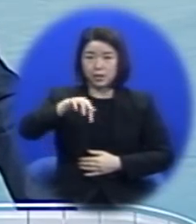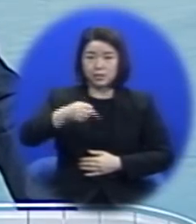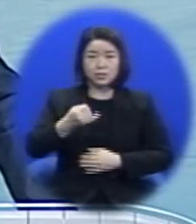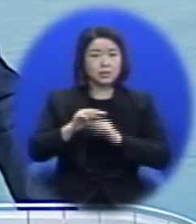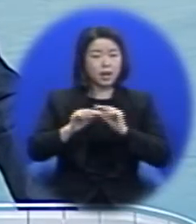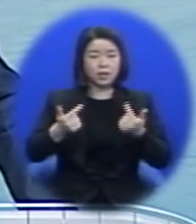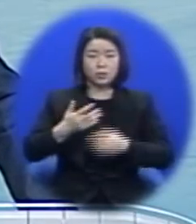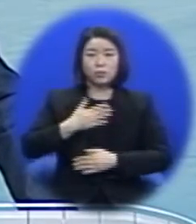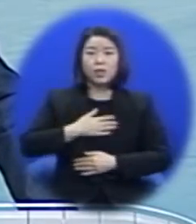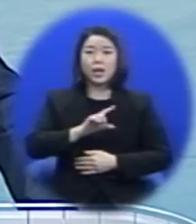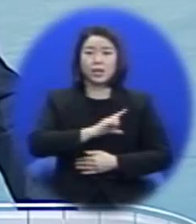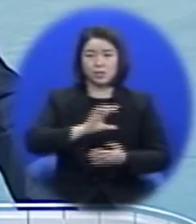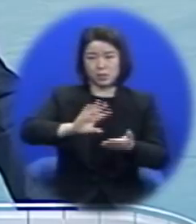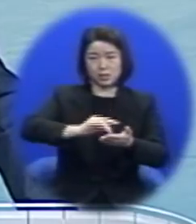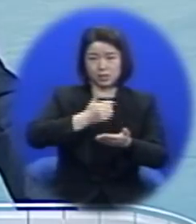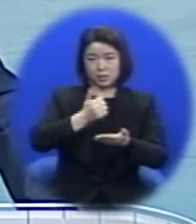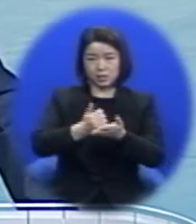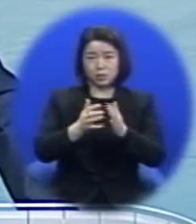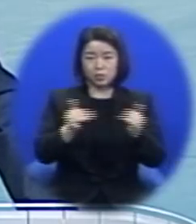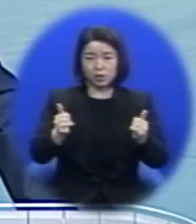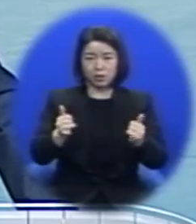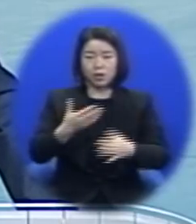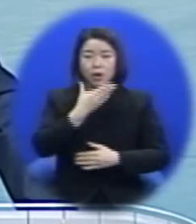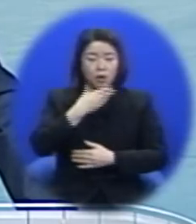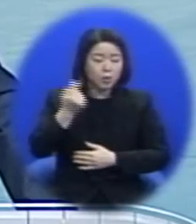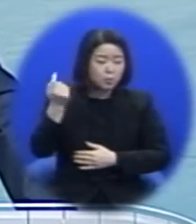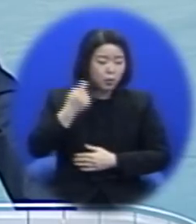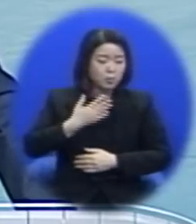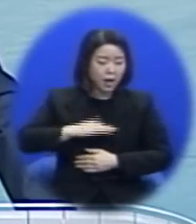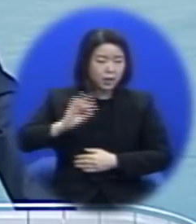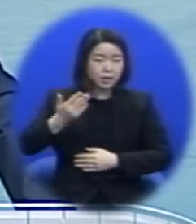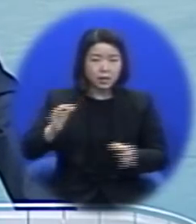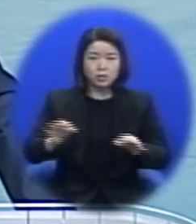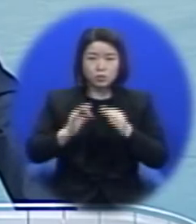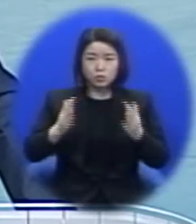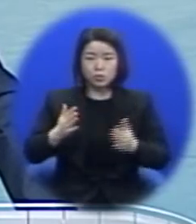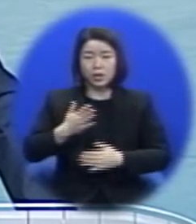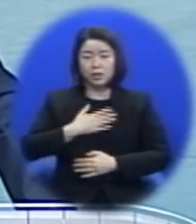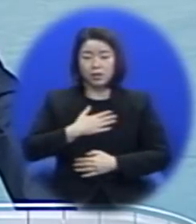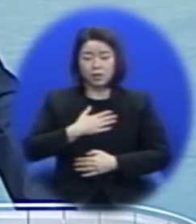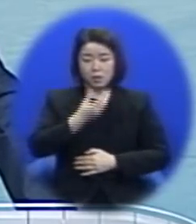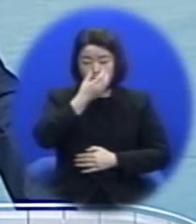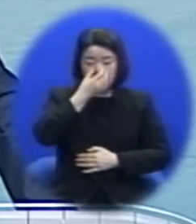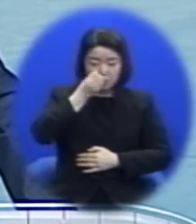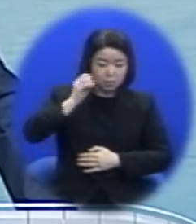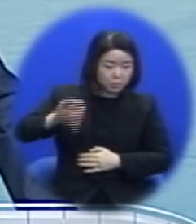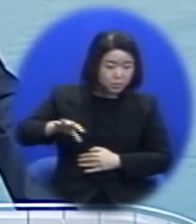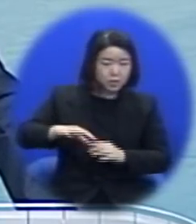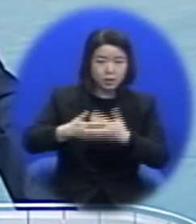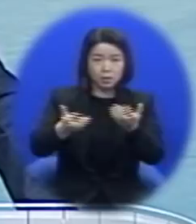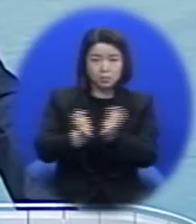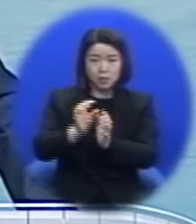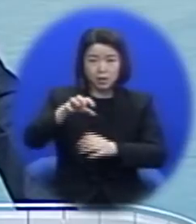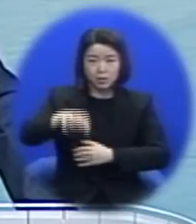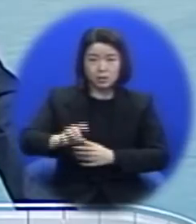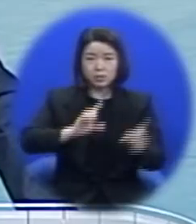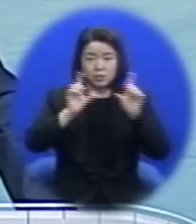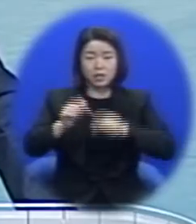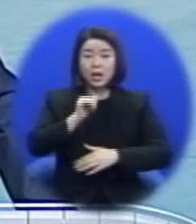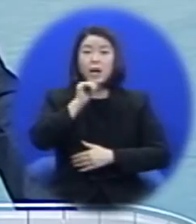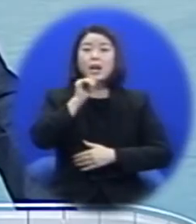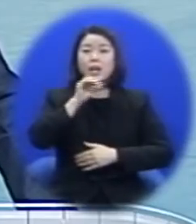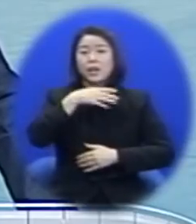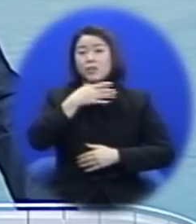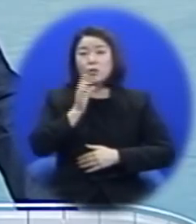이름은 그리스도인입니다. 복음을 알게 된 순간 저는 더 이상 쓰레기 마을에서 사는 가난한 노인도,